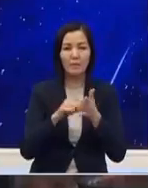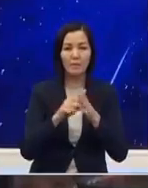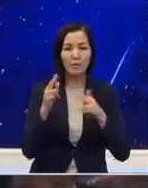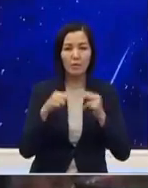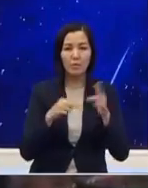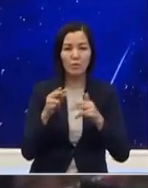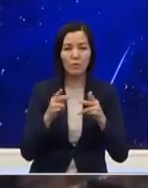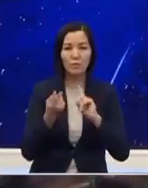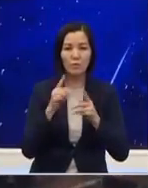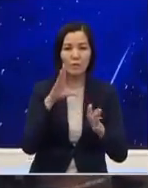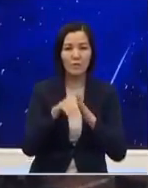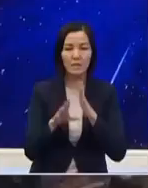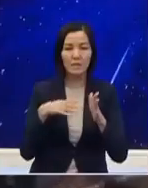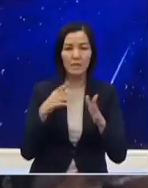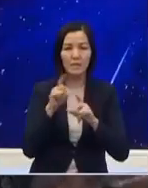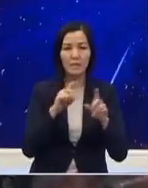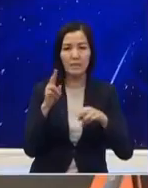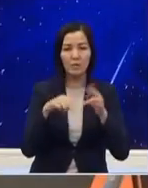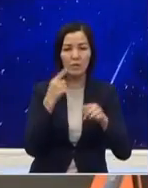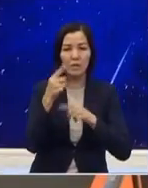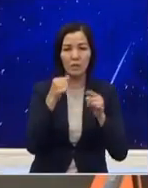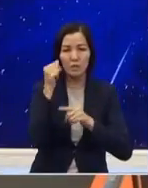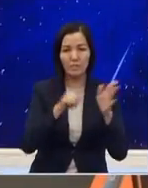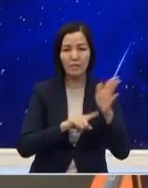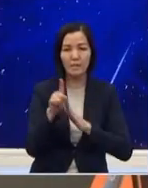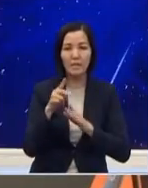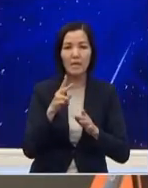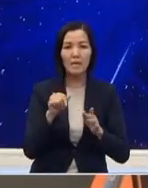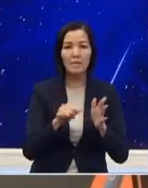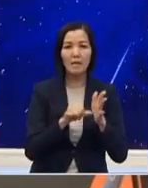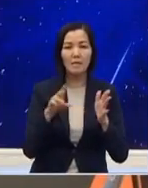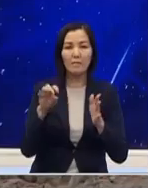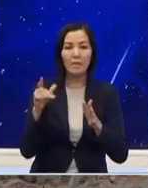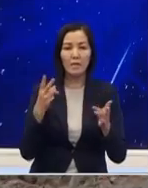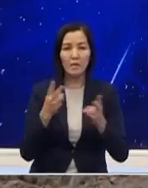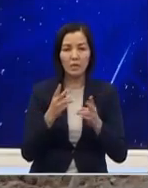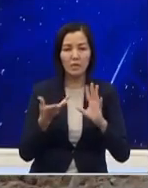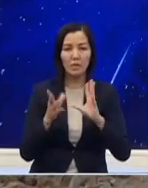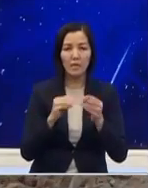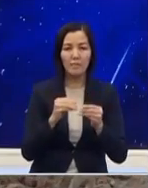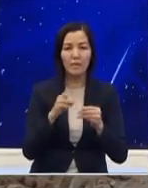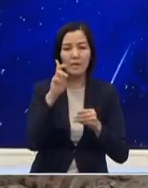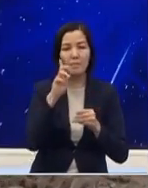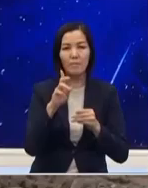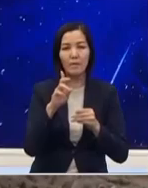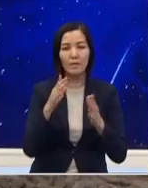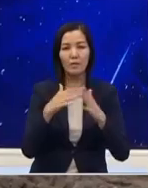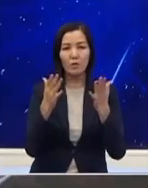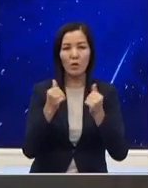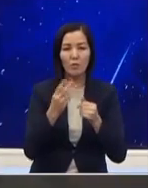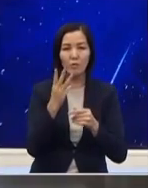құрылысы құжатына өзгеріс енгізілетін нысандар құрылысы келер жылы басталады. 2,6 миллиард теңге қажет. Жалпы қазір ауданда мемлекеттен баспана